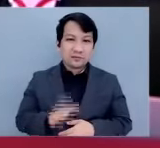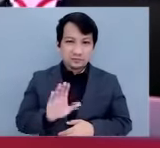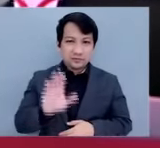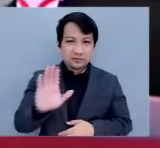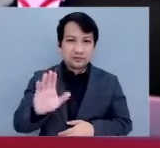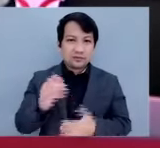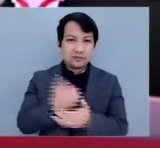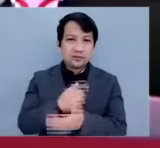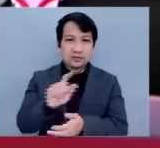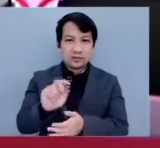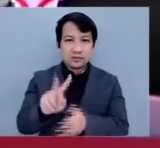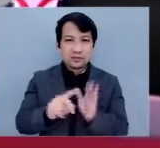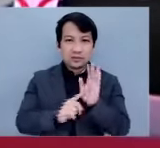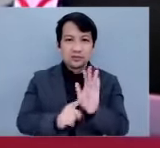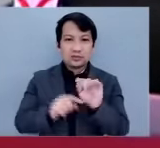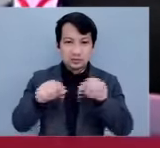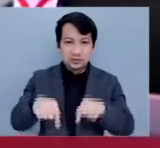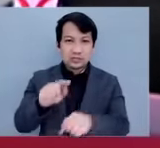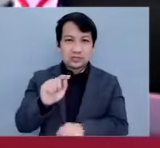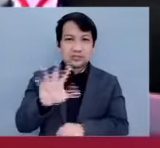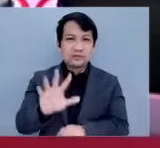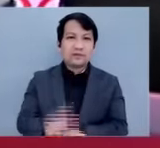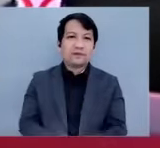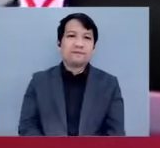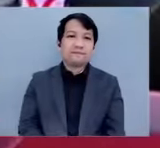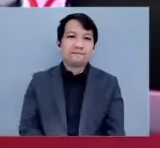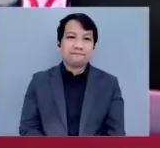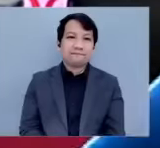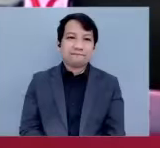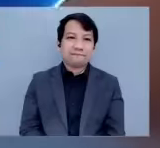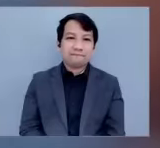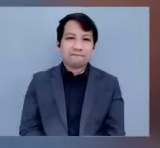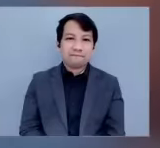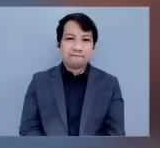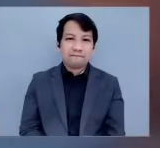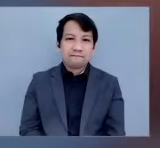Mulak family dito lang sa TV5.